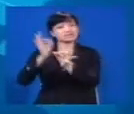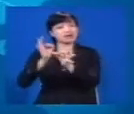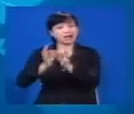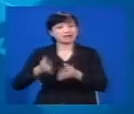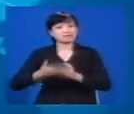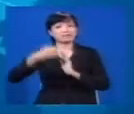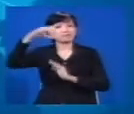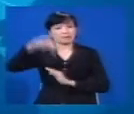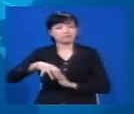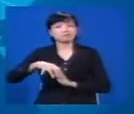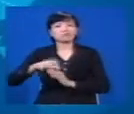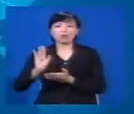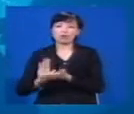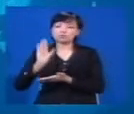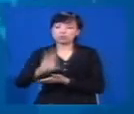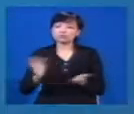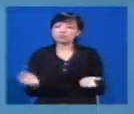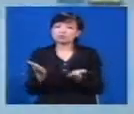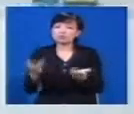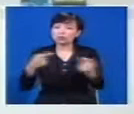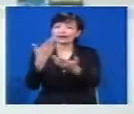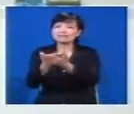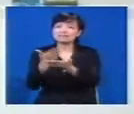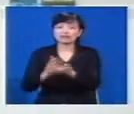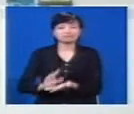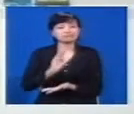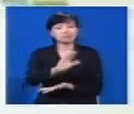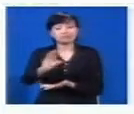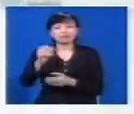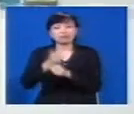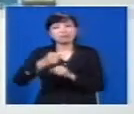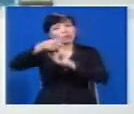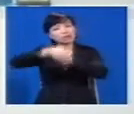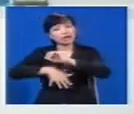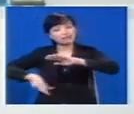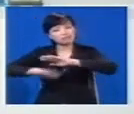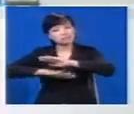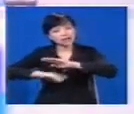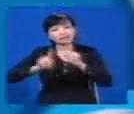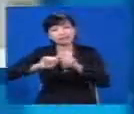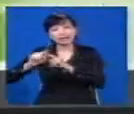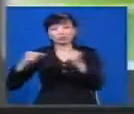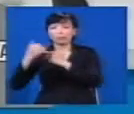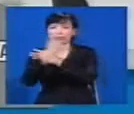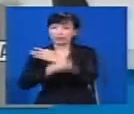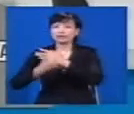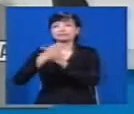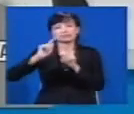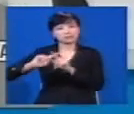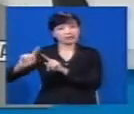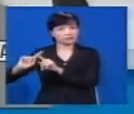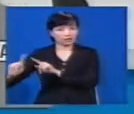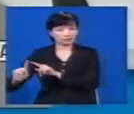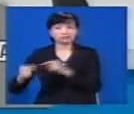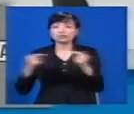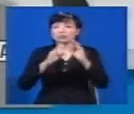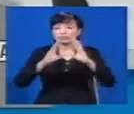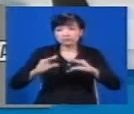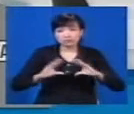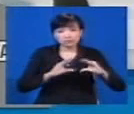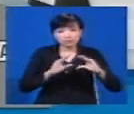สร้างพื้นฐานเพื่อสนับสนุนด้านการเงินให้กับการก่อสร้างโครงสร้างพื้นฐานในประเทศต่างๆที่ประชุมยังได้ห